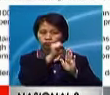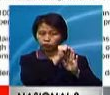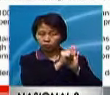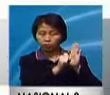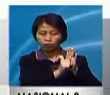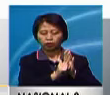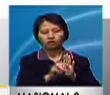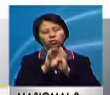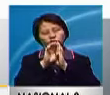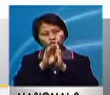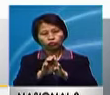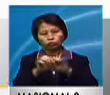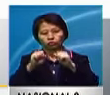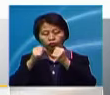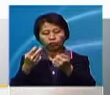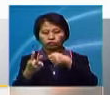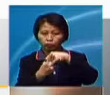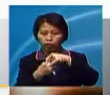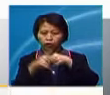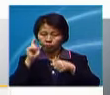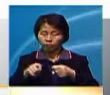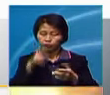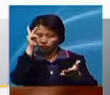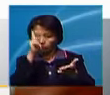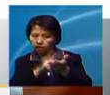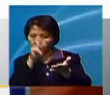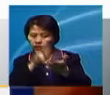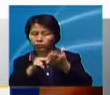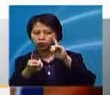syarat. Antaranya, syarikat itu harus segera mengenal